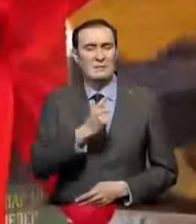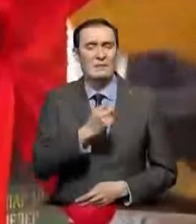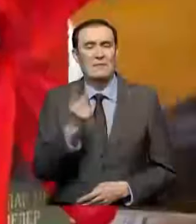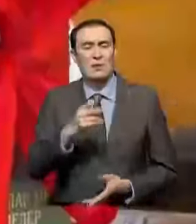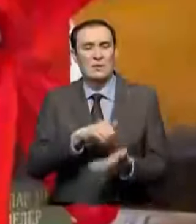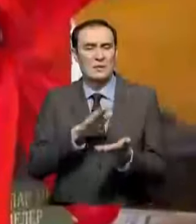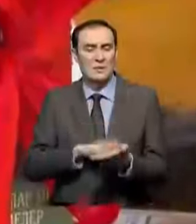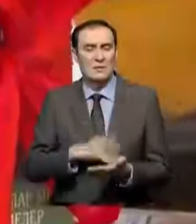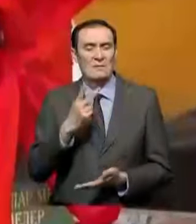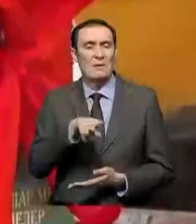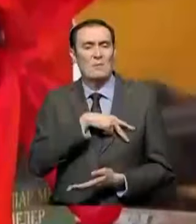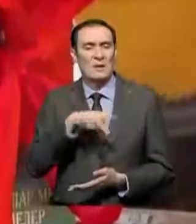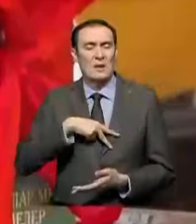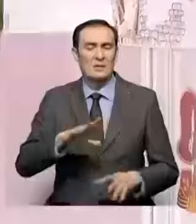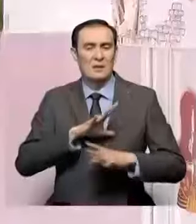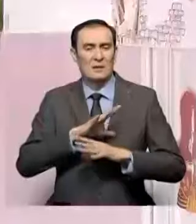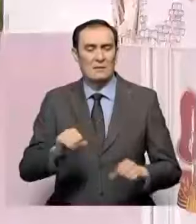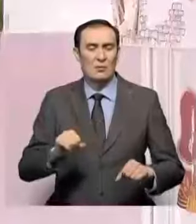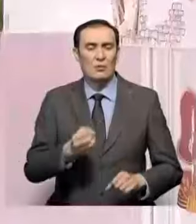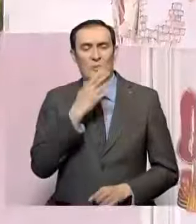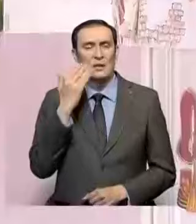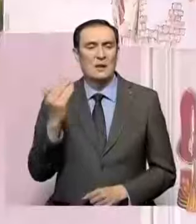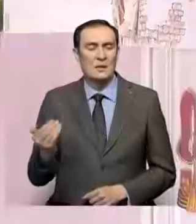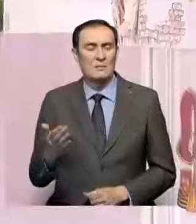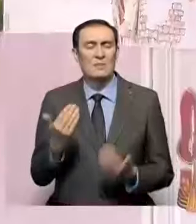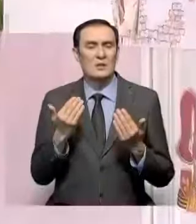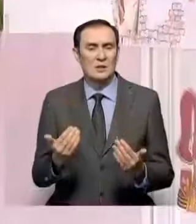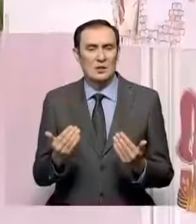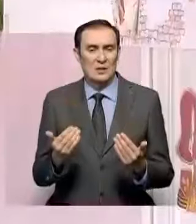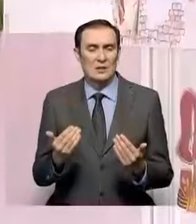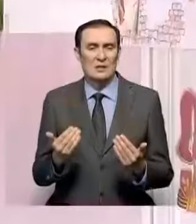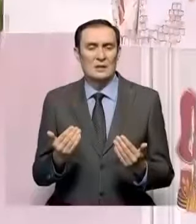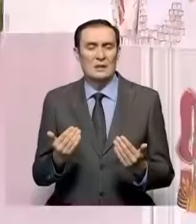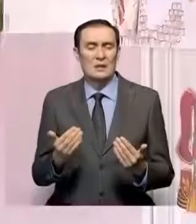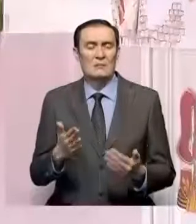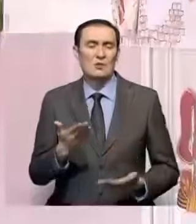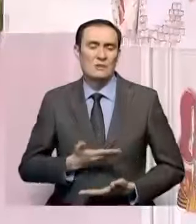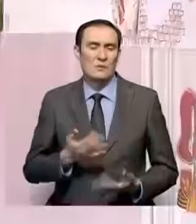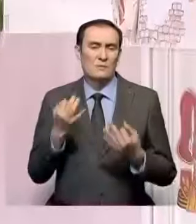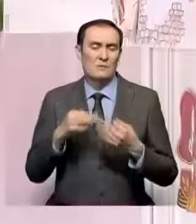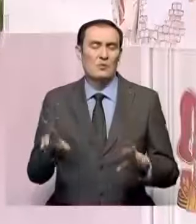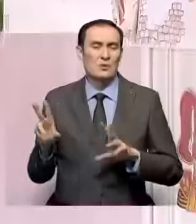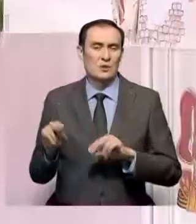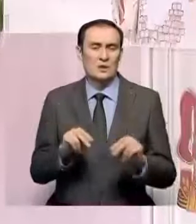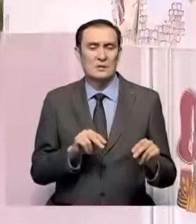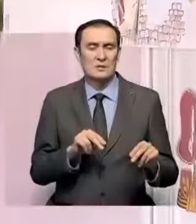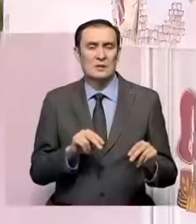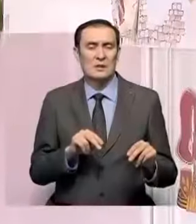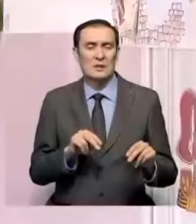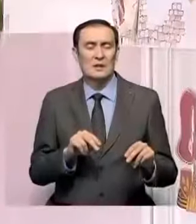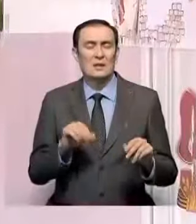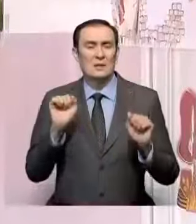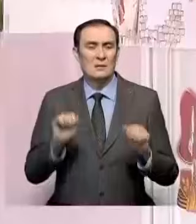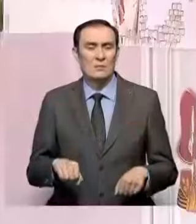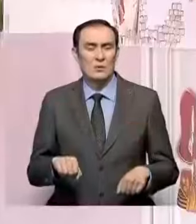второй степени и две медали за отвагу. Благодаря им мы сейчас живем в свободе и в счастье. И можем устроить